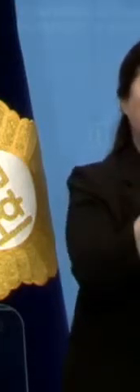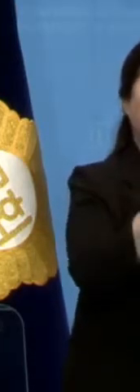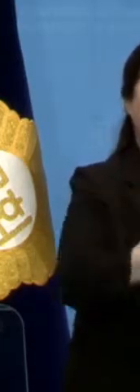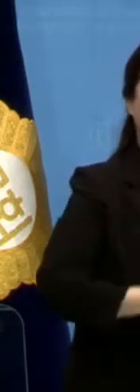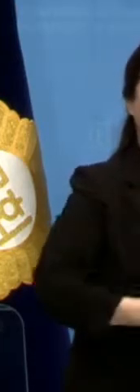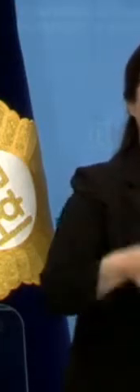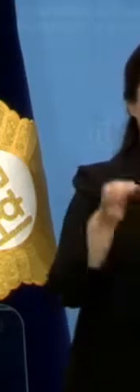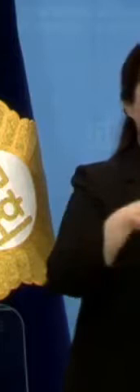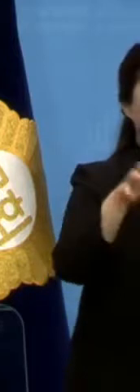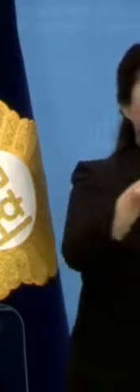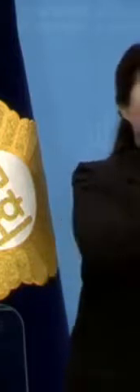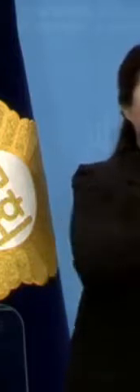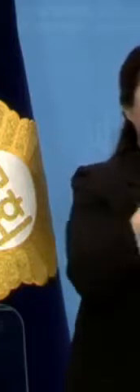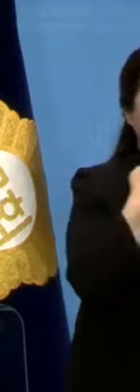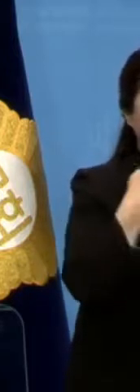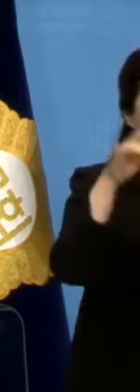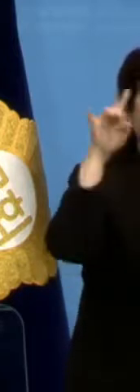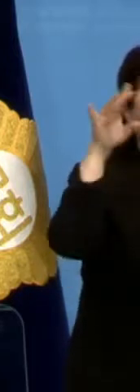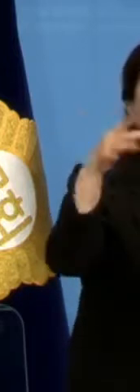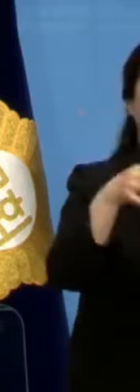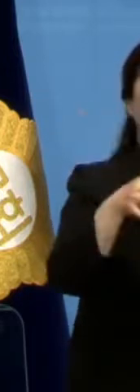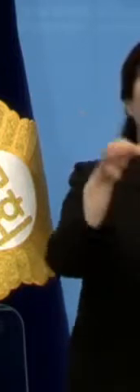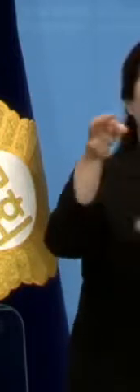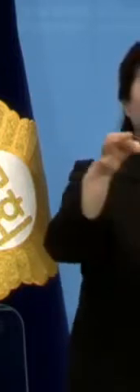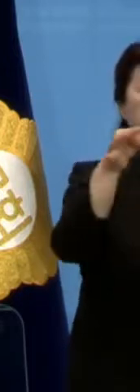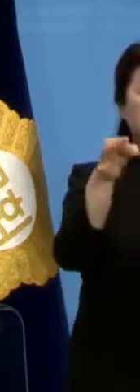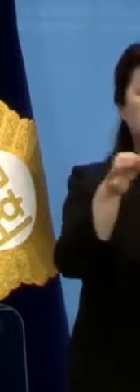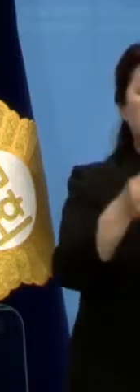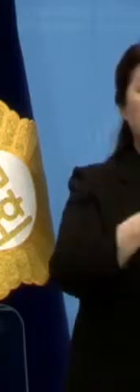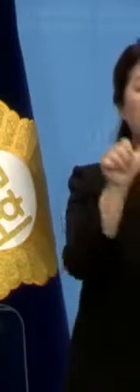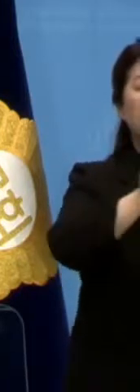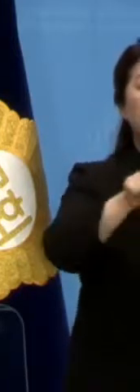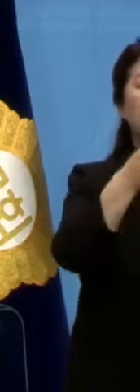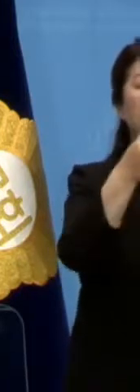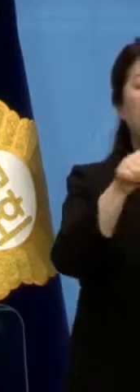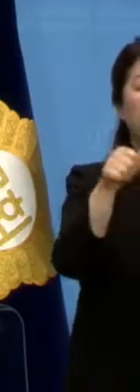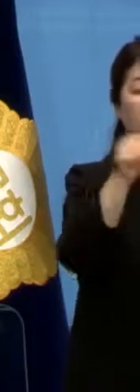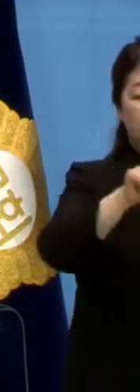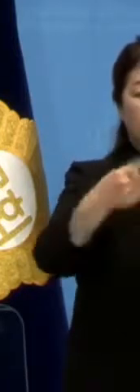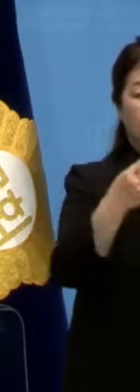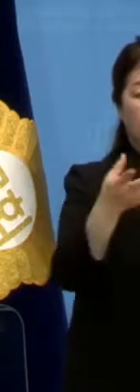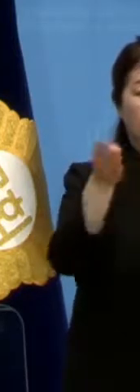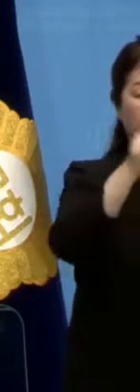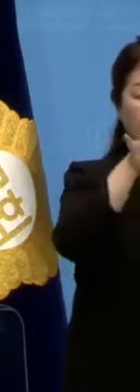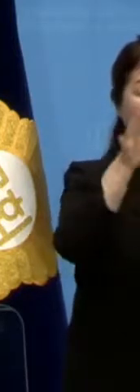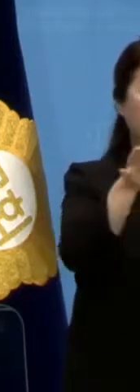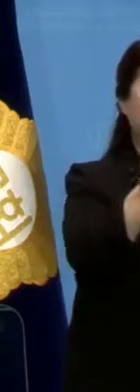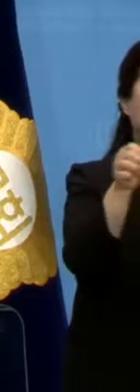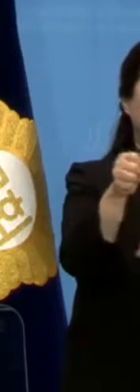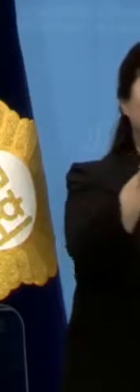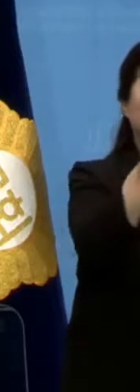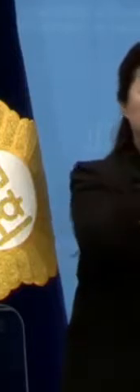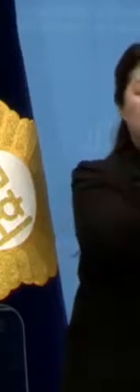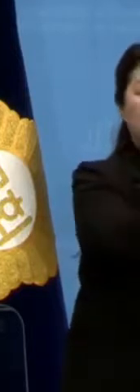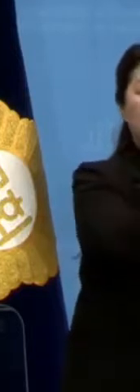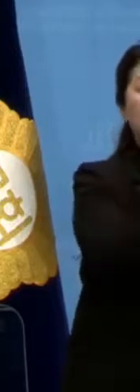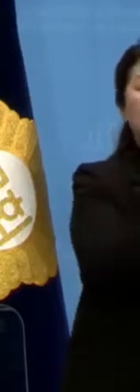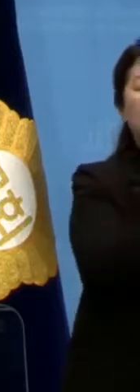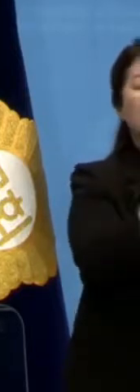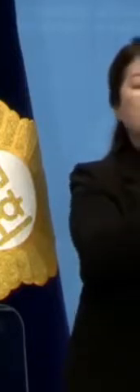펀드 논란의 뉴딜 펀드는 올해 5,100억 원이 반영되어 부실에 대한 우려의 목소리가